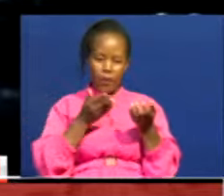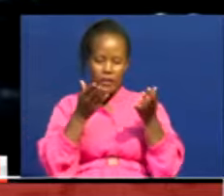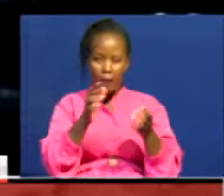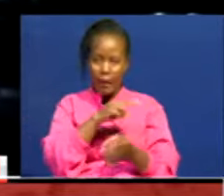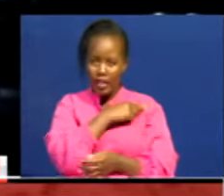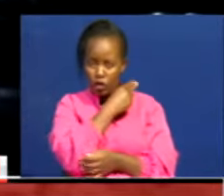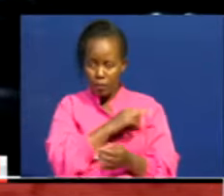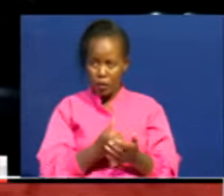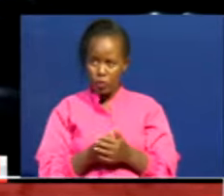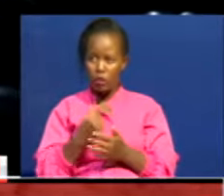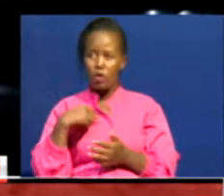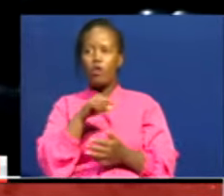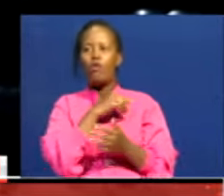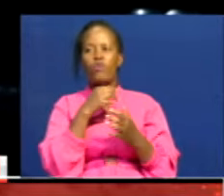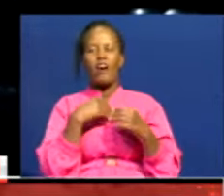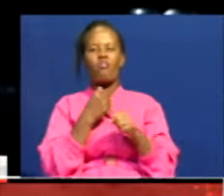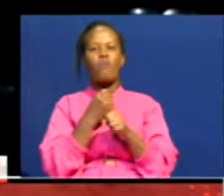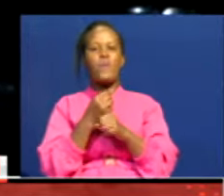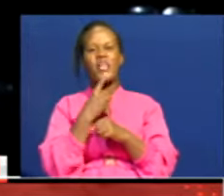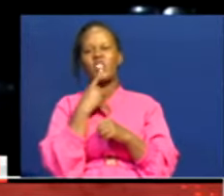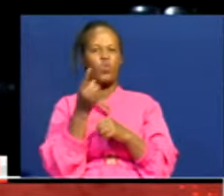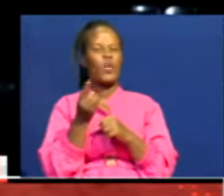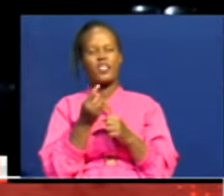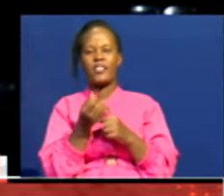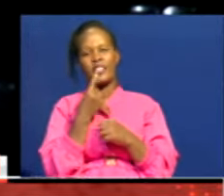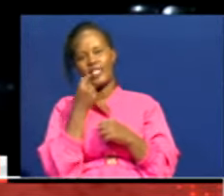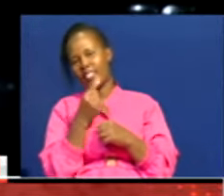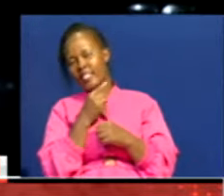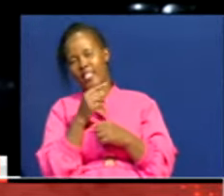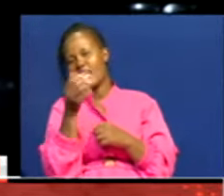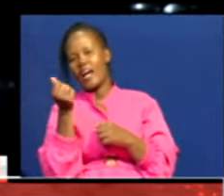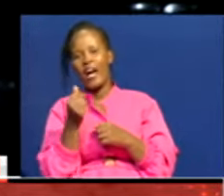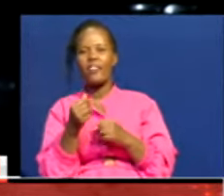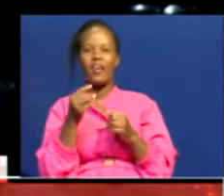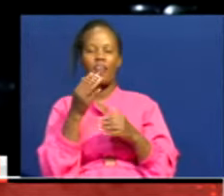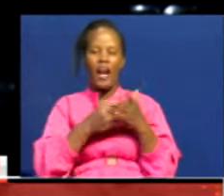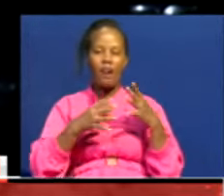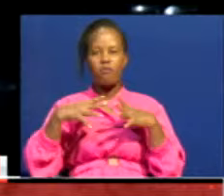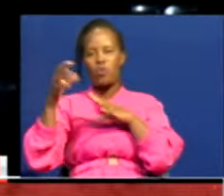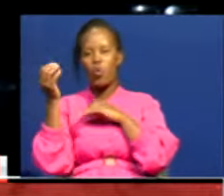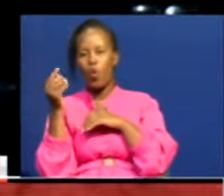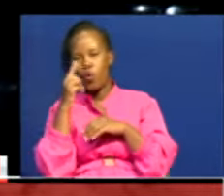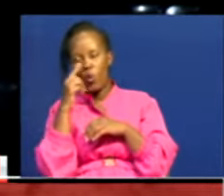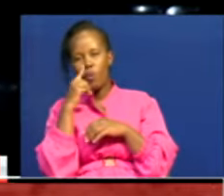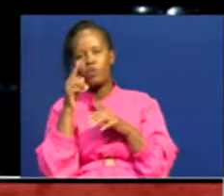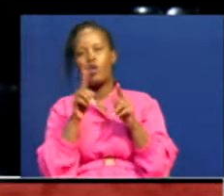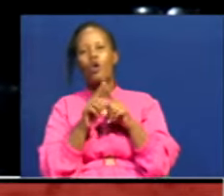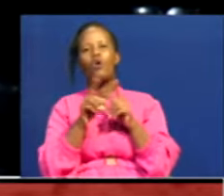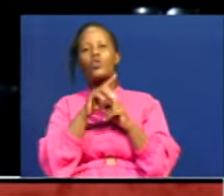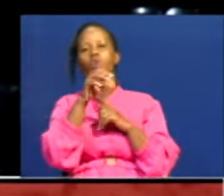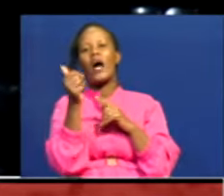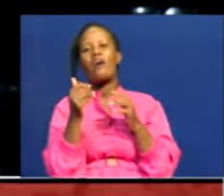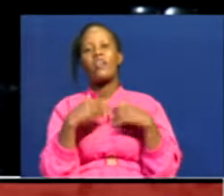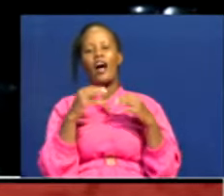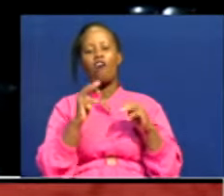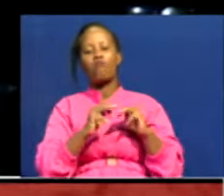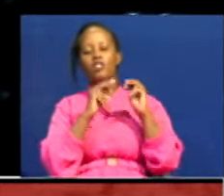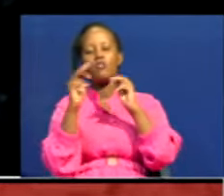that wametibiwa, wengine wameenda nyumbani, na kuna mwingine tumetransfer madhari. Kuna